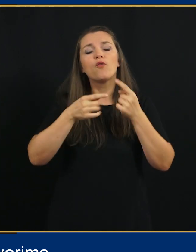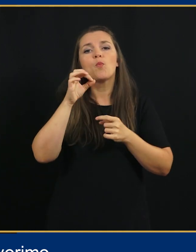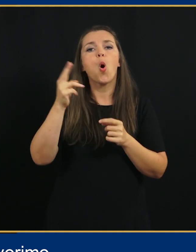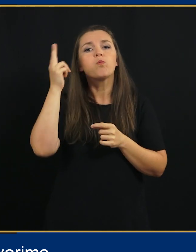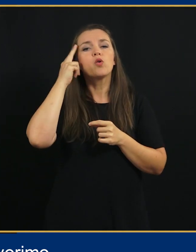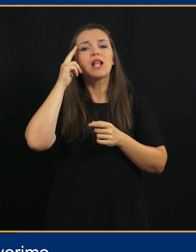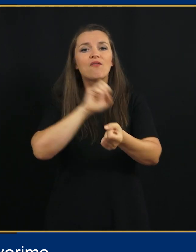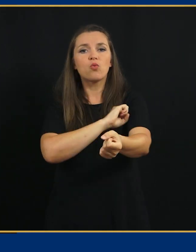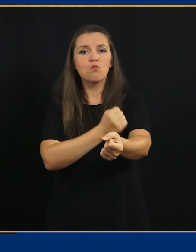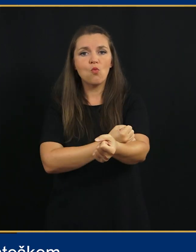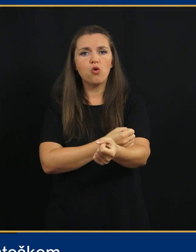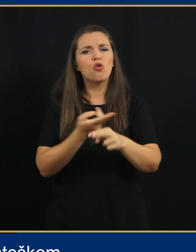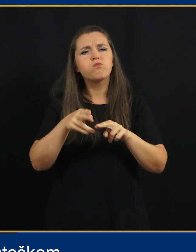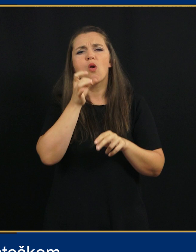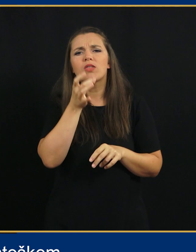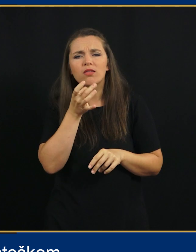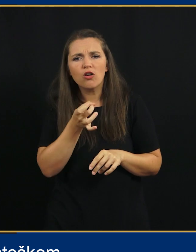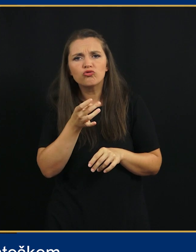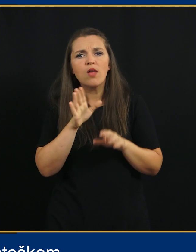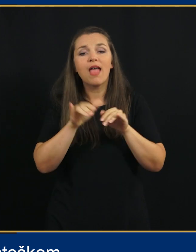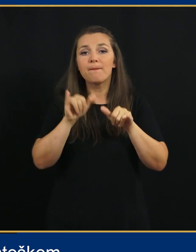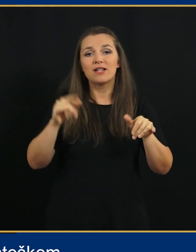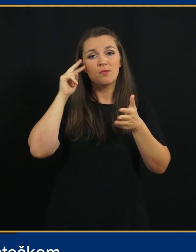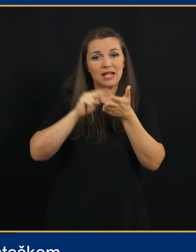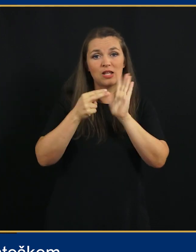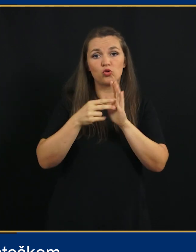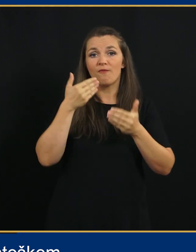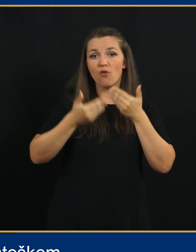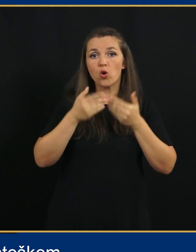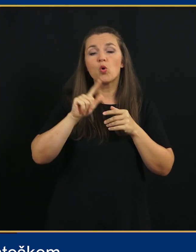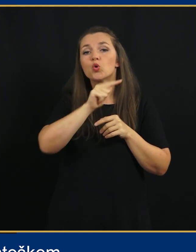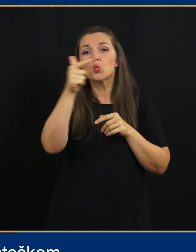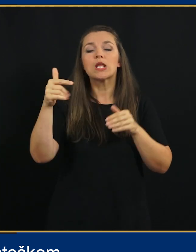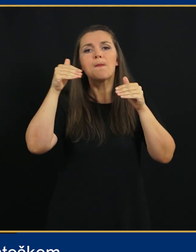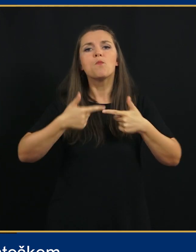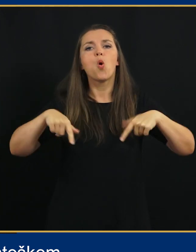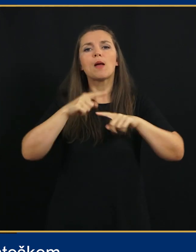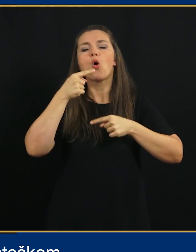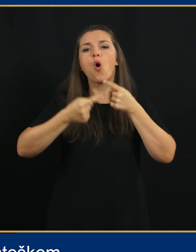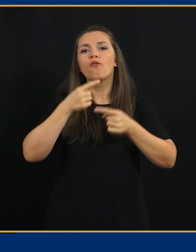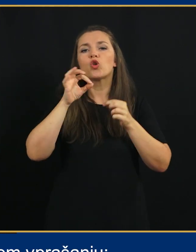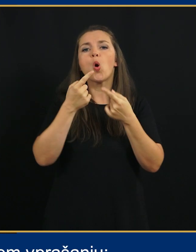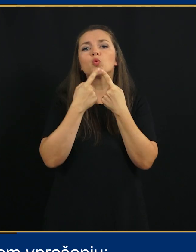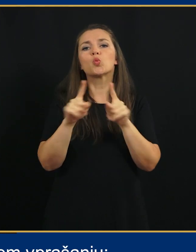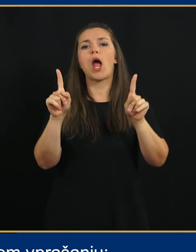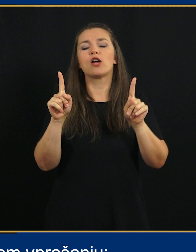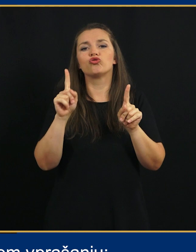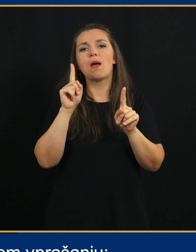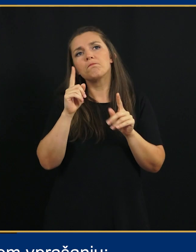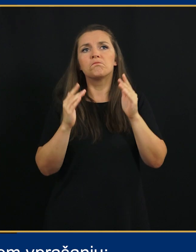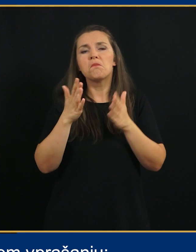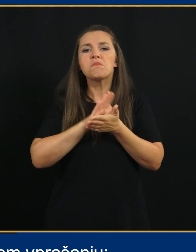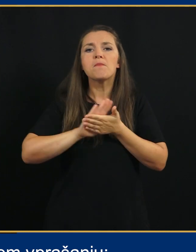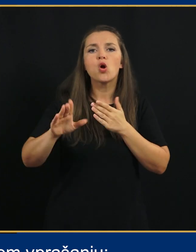o poznavanju moči. Natančneje, na Blejskem strateškem forumu in drugod moramo spregovoriti o drugačnem,